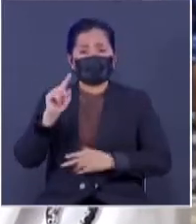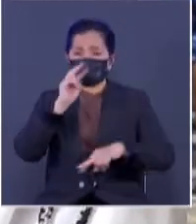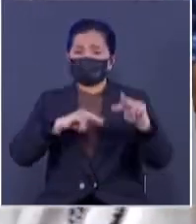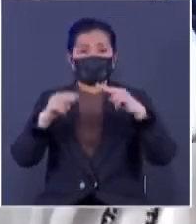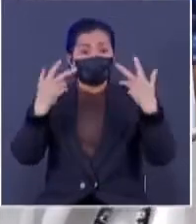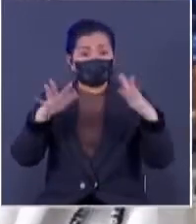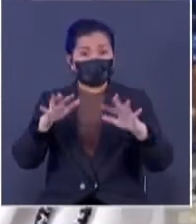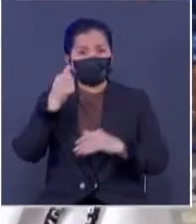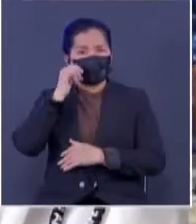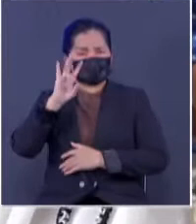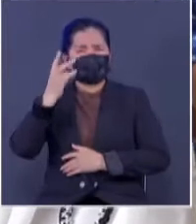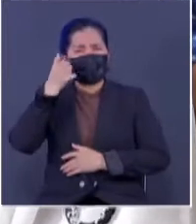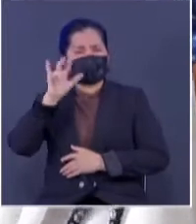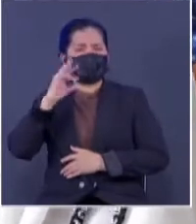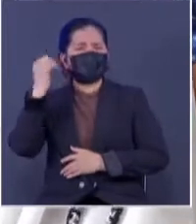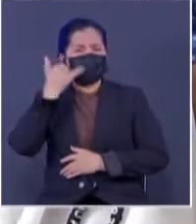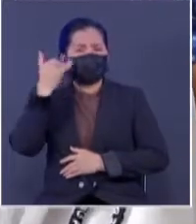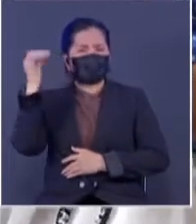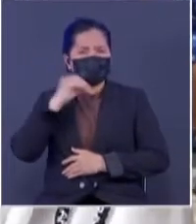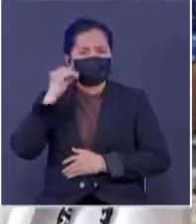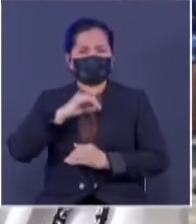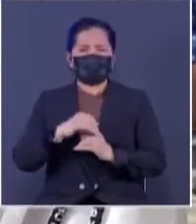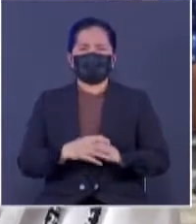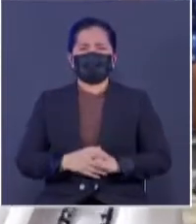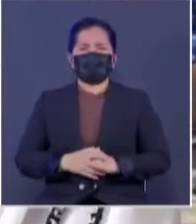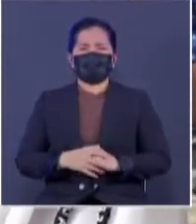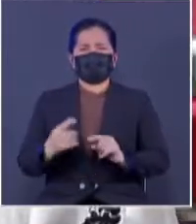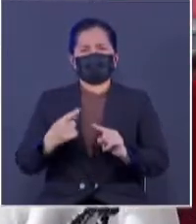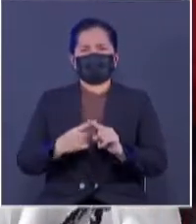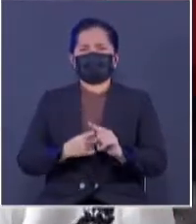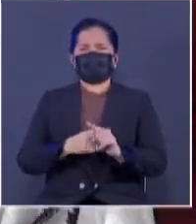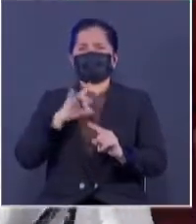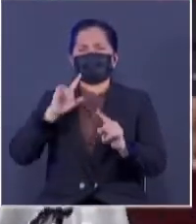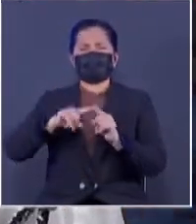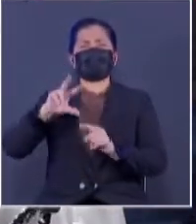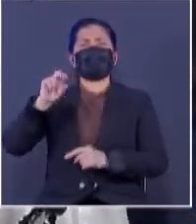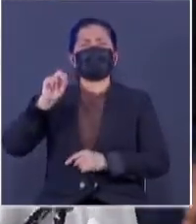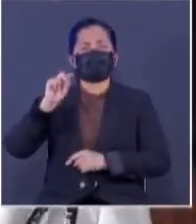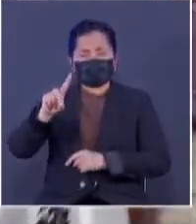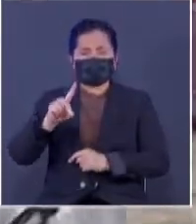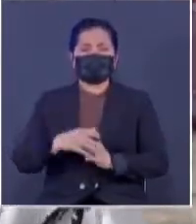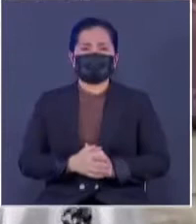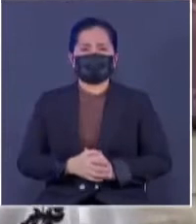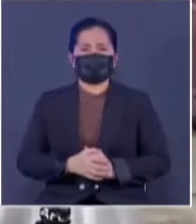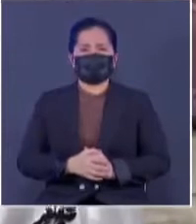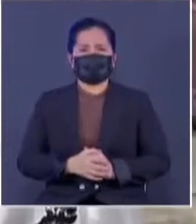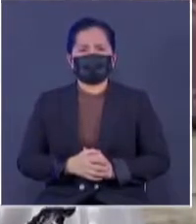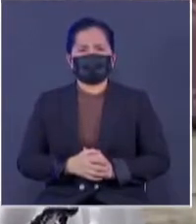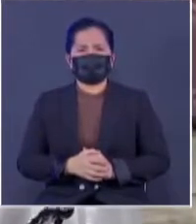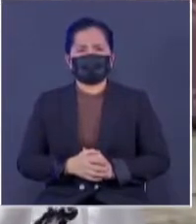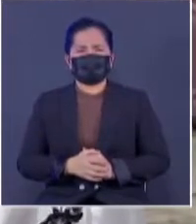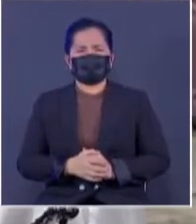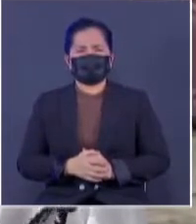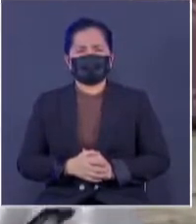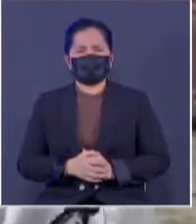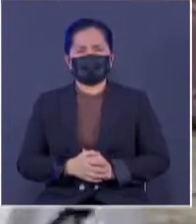สารทุกๆ7วันหนูโทรมาจนมาถึงเดือน8วันที่31อ่ะแต่ดิวในที่นี้ของหนูอ่ะมันเป็นดิวทิพย์พี่มันไม่ใช่ดิว